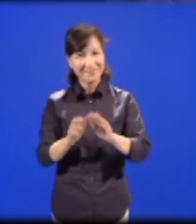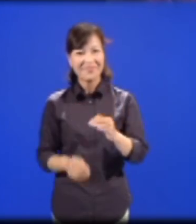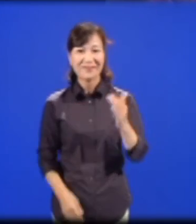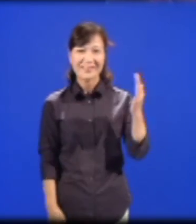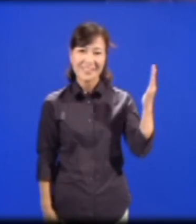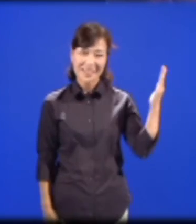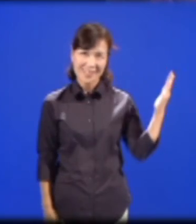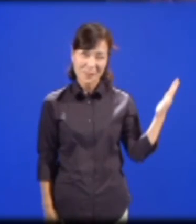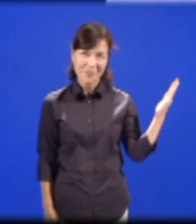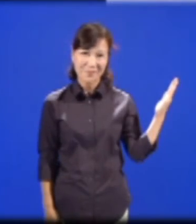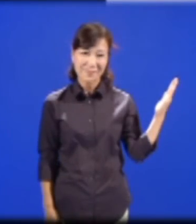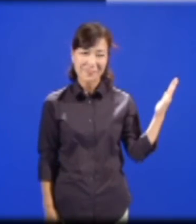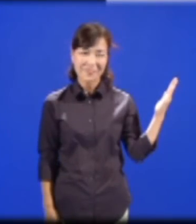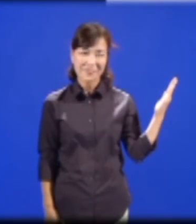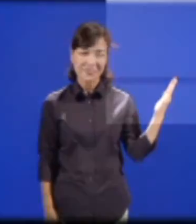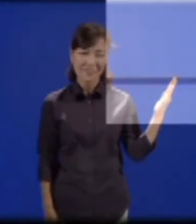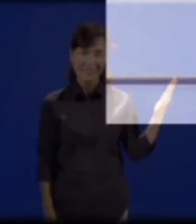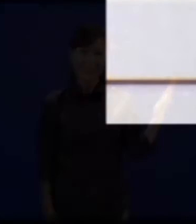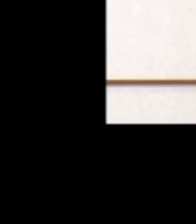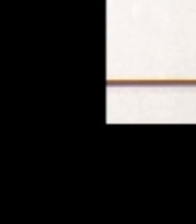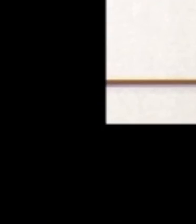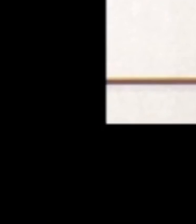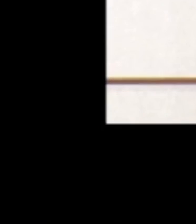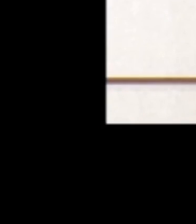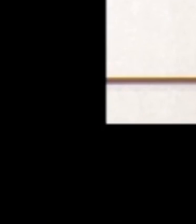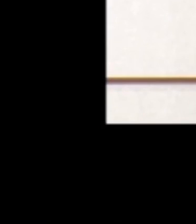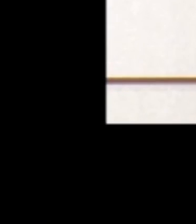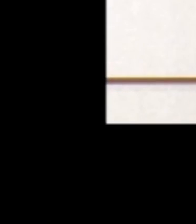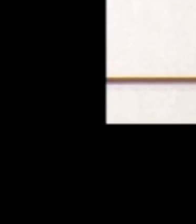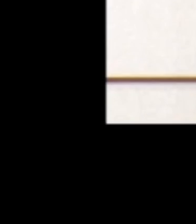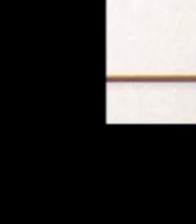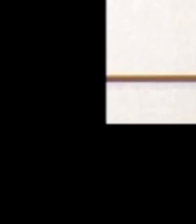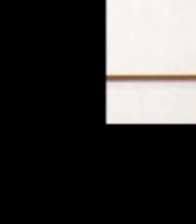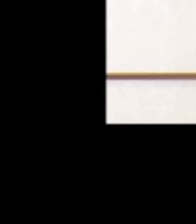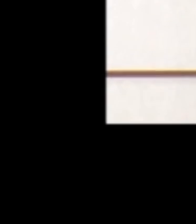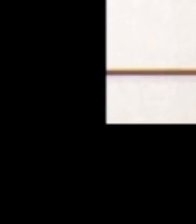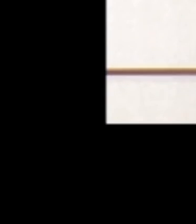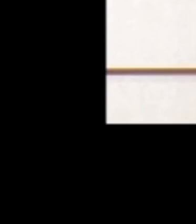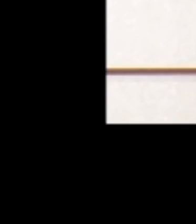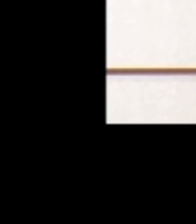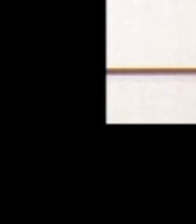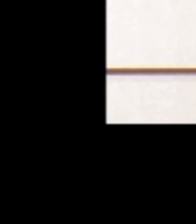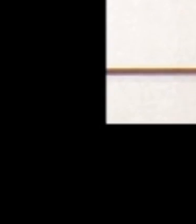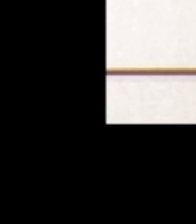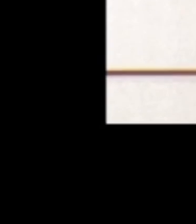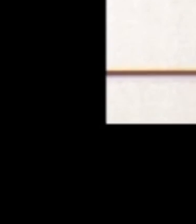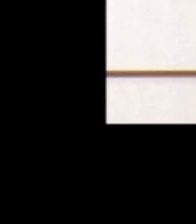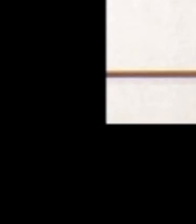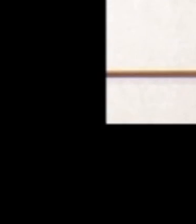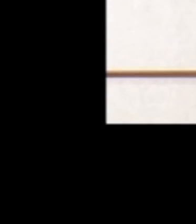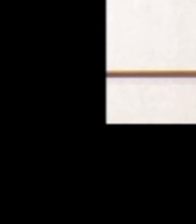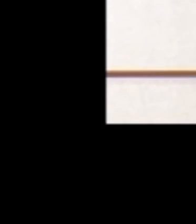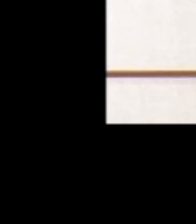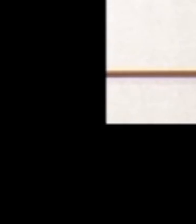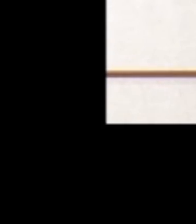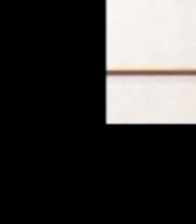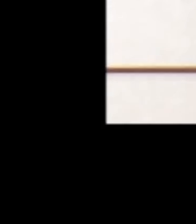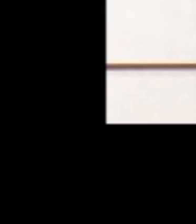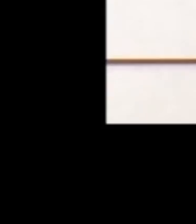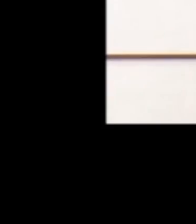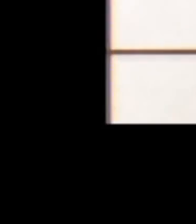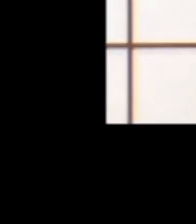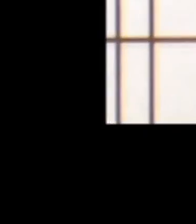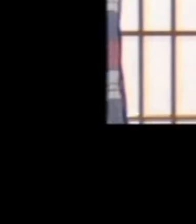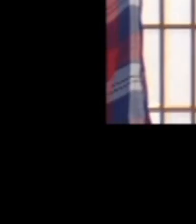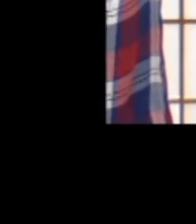開いてくれるんですよ。 まず、手を組んでいただいて後ろへ持ってっていただきます、 はい、